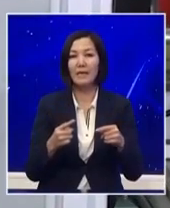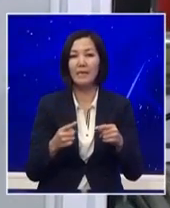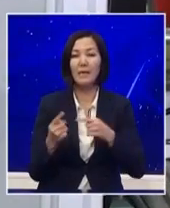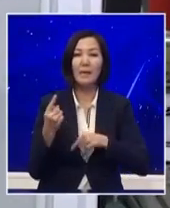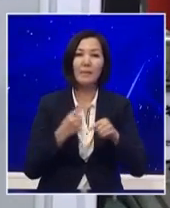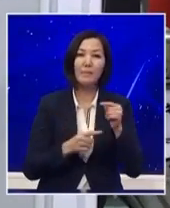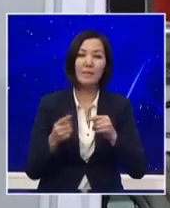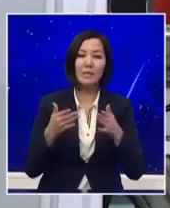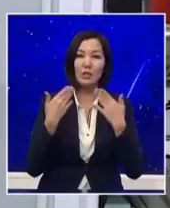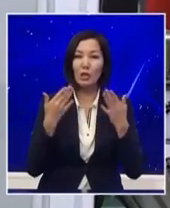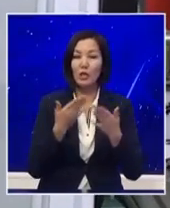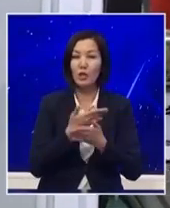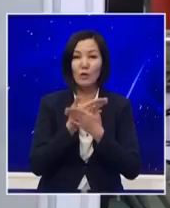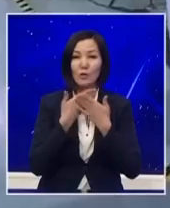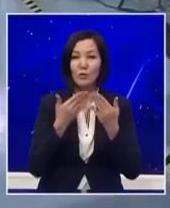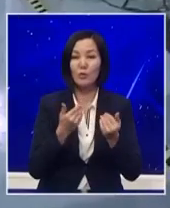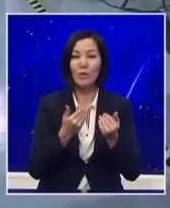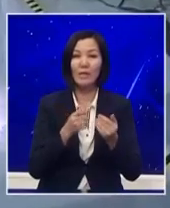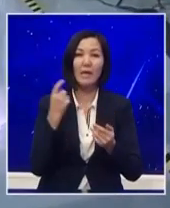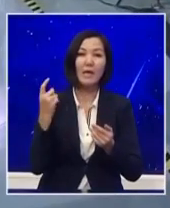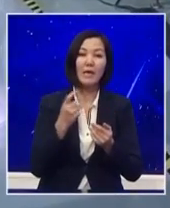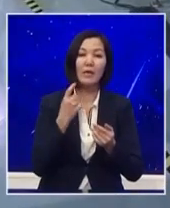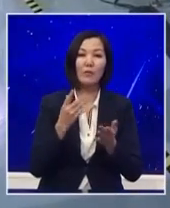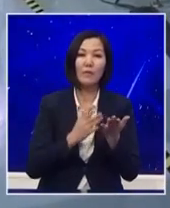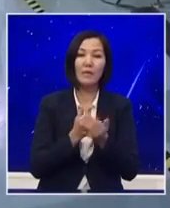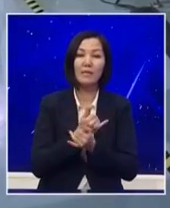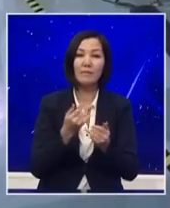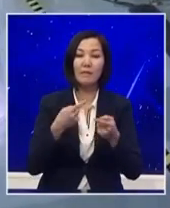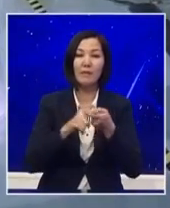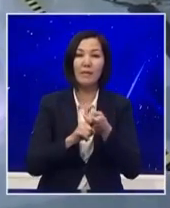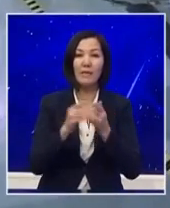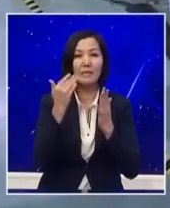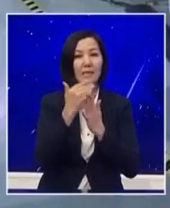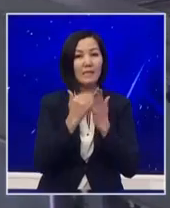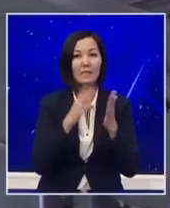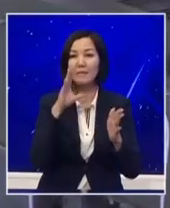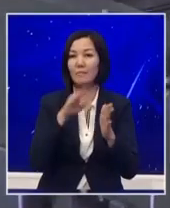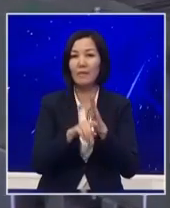түрлеріне жеңілдік жоқ. Сыртқы экономикалық қызметпен айналысатындар да бұл тізімге кірмейді.